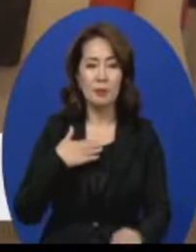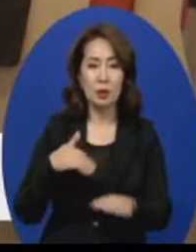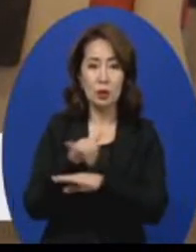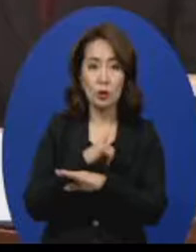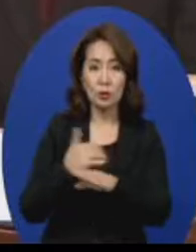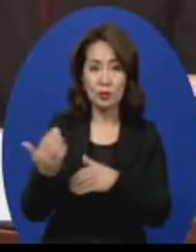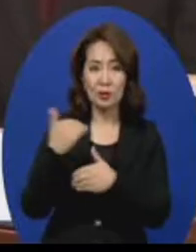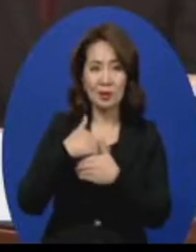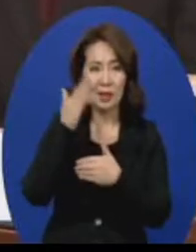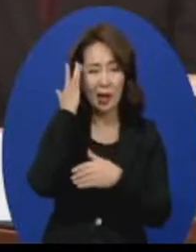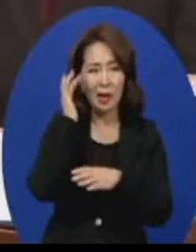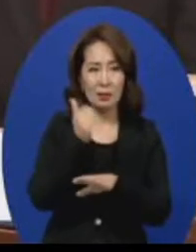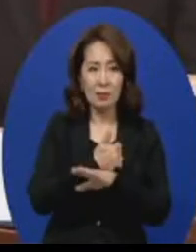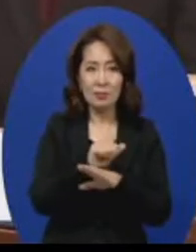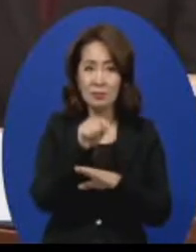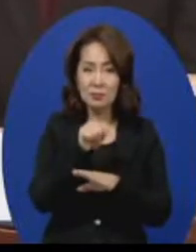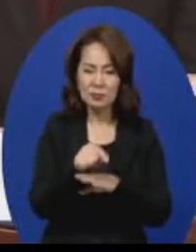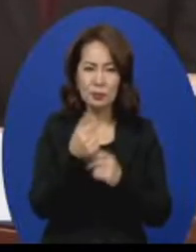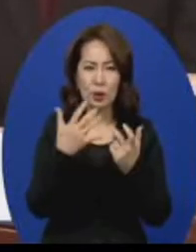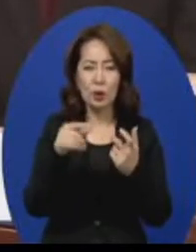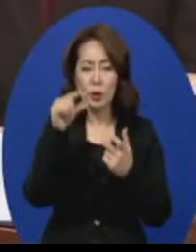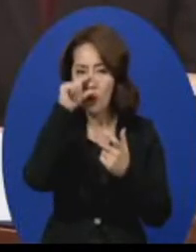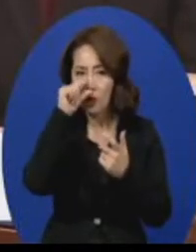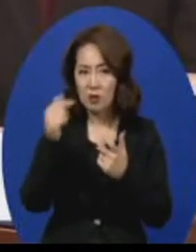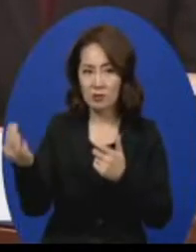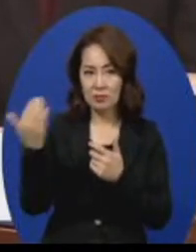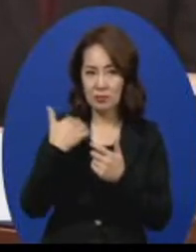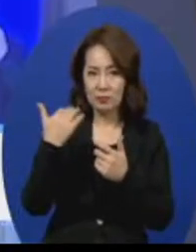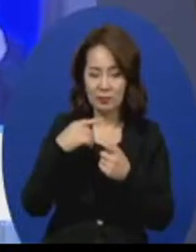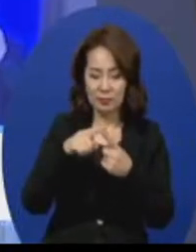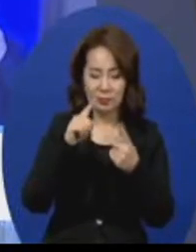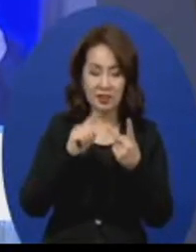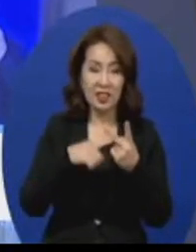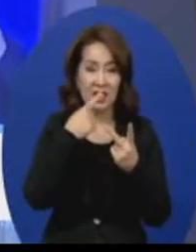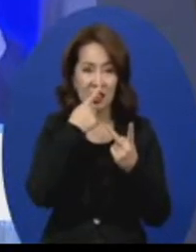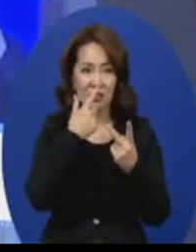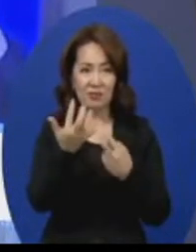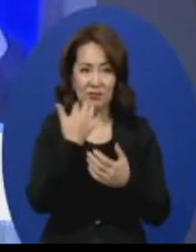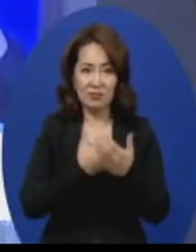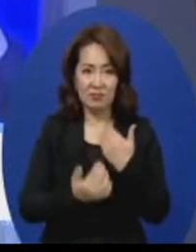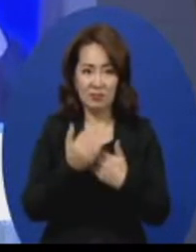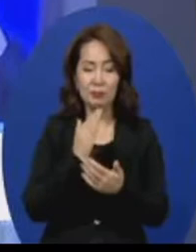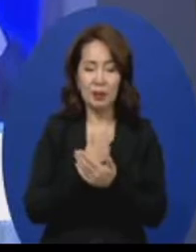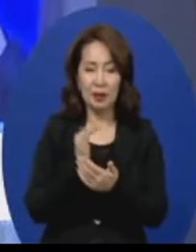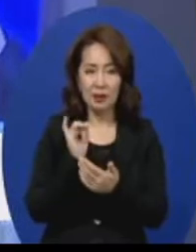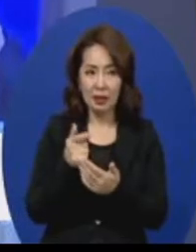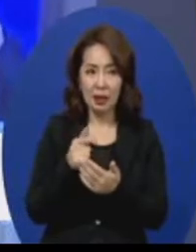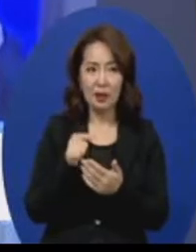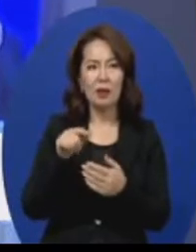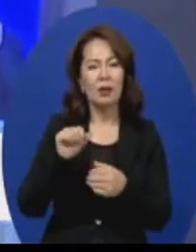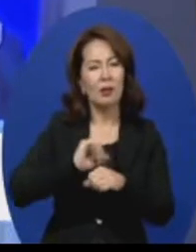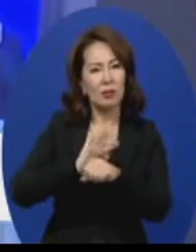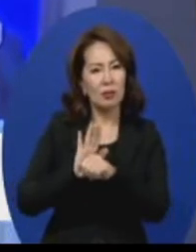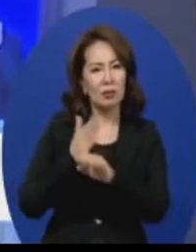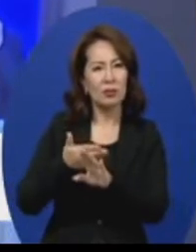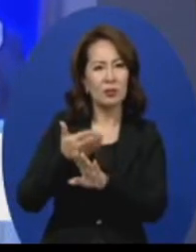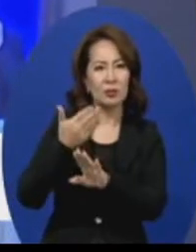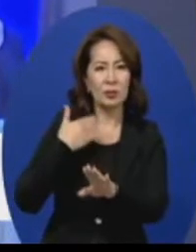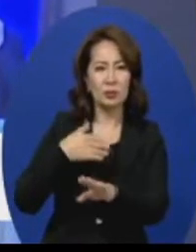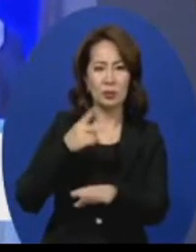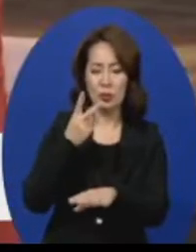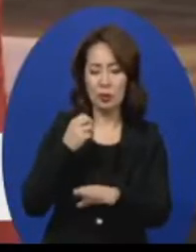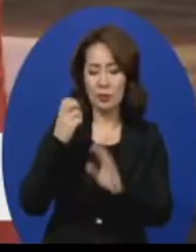Манай улсад ирж байгаа гадны жуулчдын дийлэнх хувийг Оросын холбооны улс бүгд найрамдах Хятад ард улсын жуулчид эзэлдэг байна. Цар тахлаас өмнө